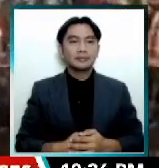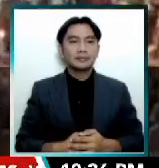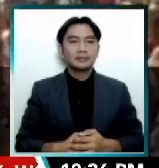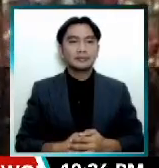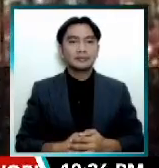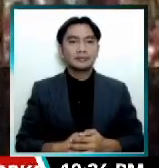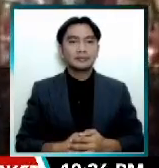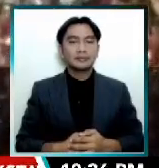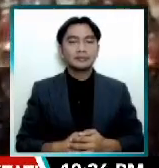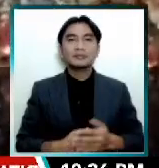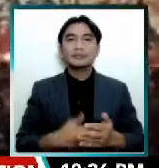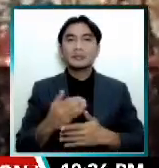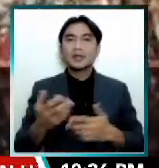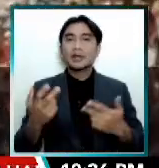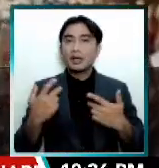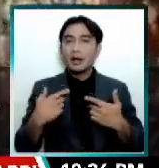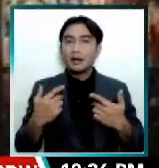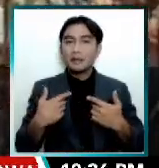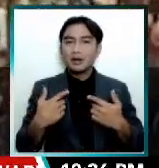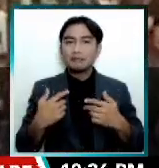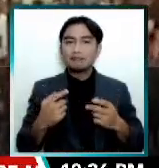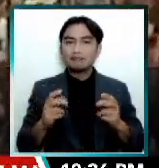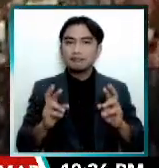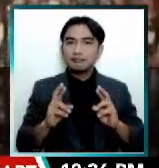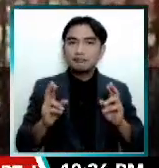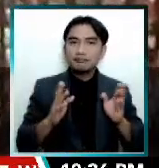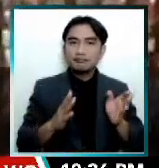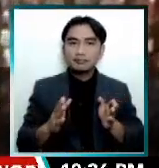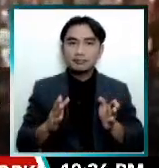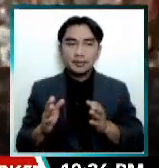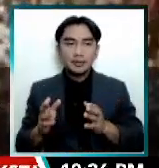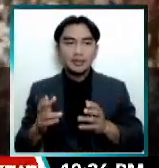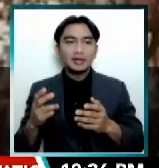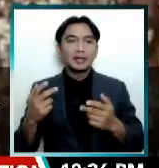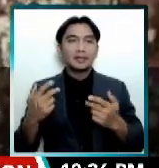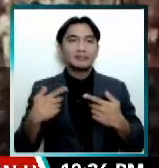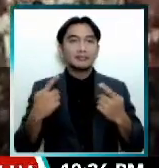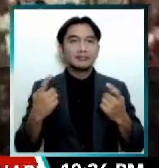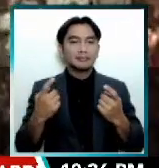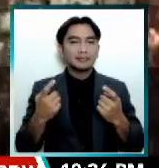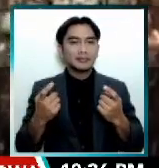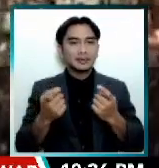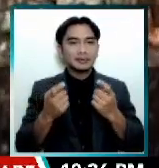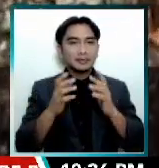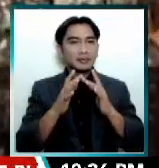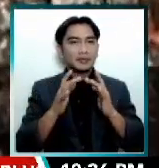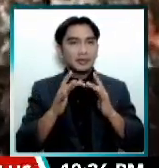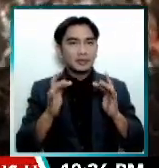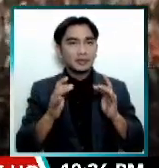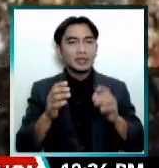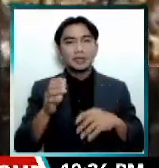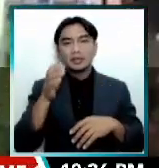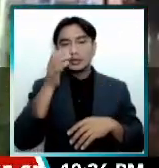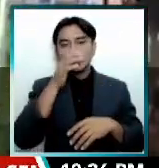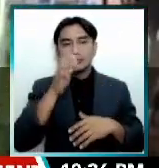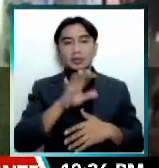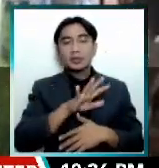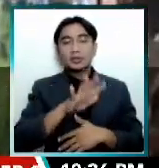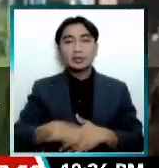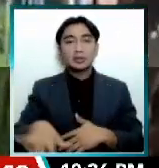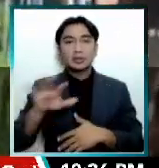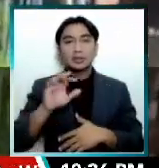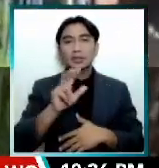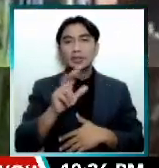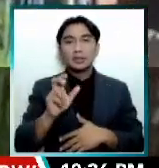Kasagsagana ng mga aktibidad para sa Sinulog Festival sa Cebu, kaninang madaling araw, tinatayang aabo sa 350,000 na deboto ang sumali